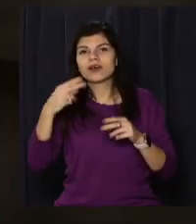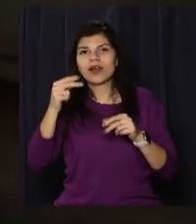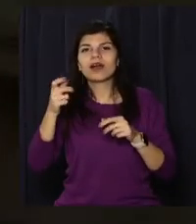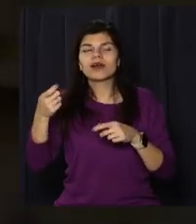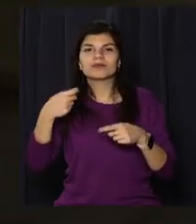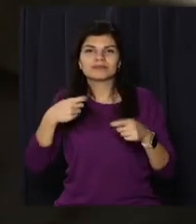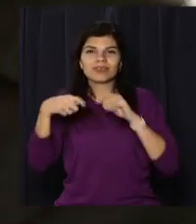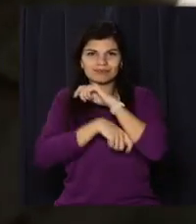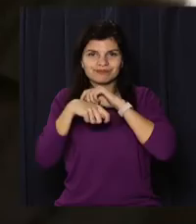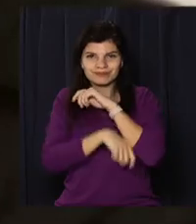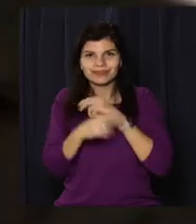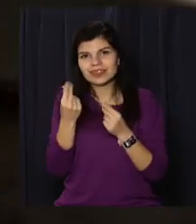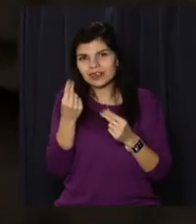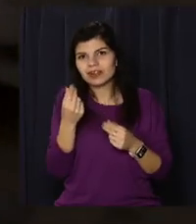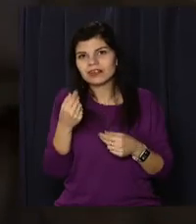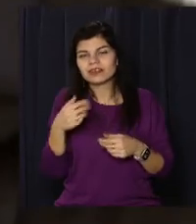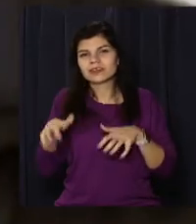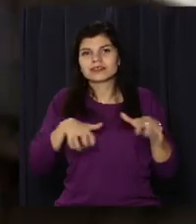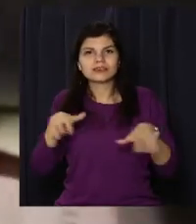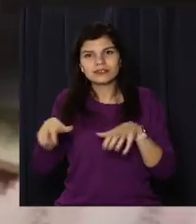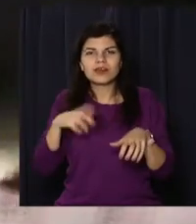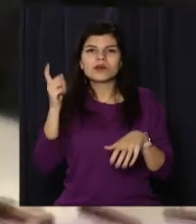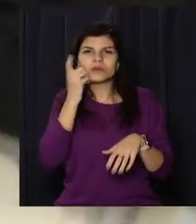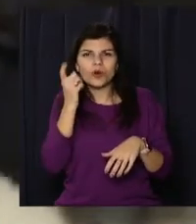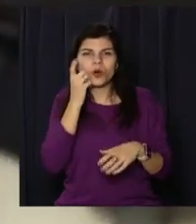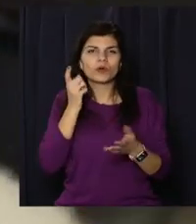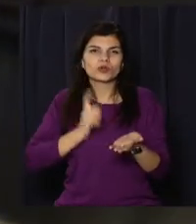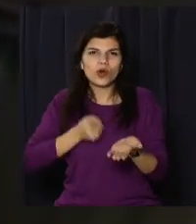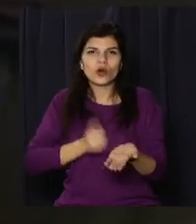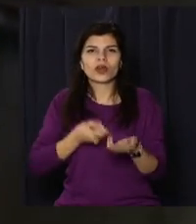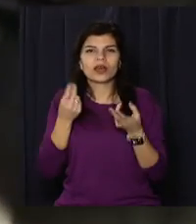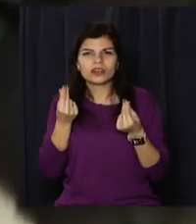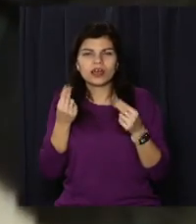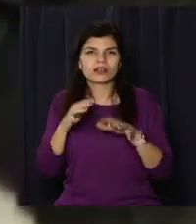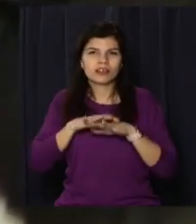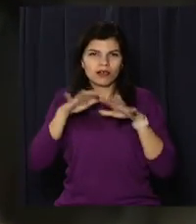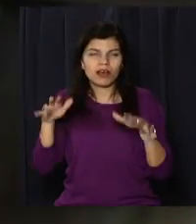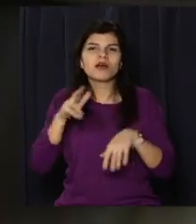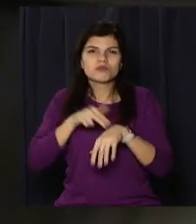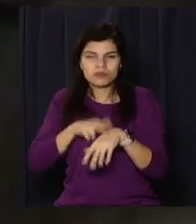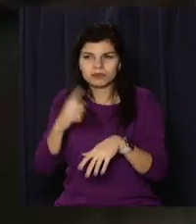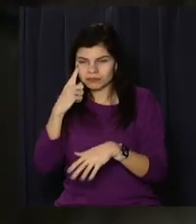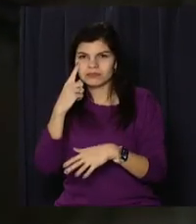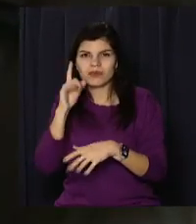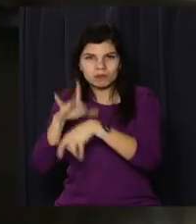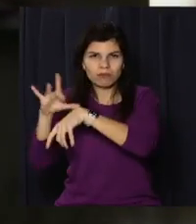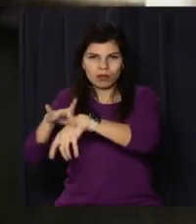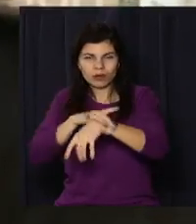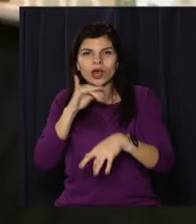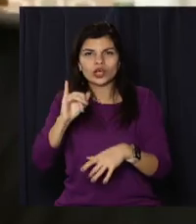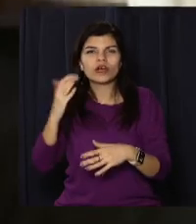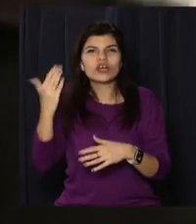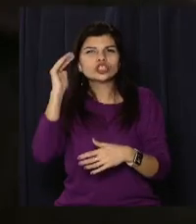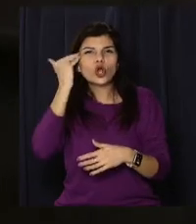його автівці поліція вилучила мобілки, носії з доказами протиправної діяльності, документацію та чорнову